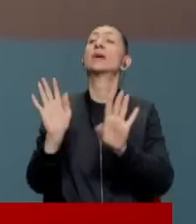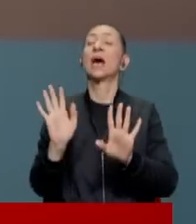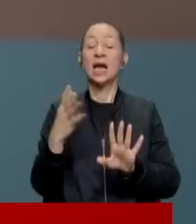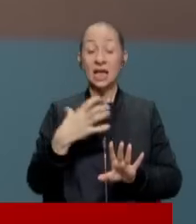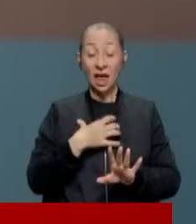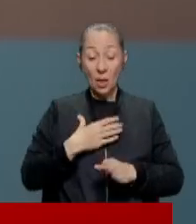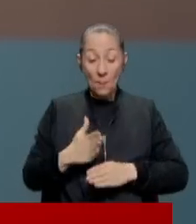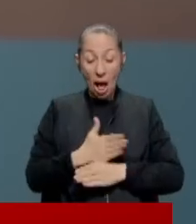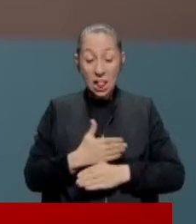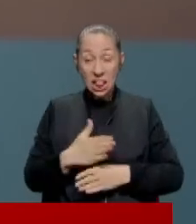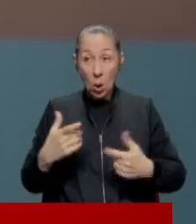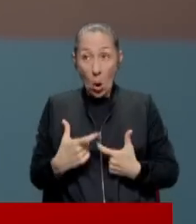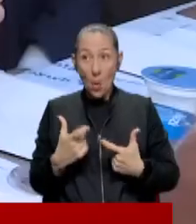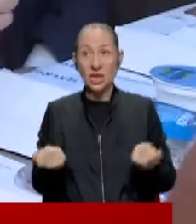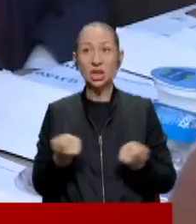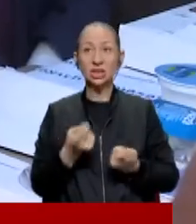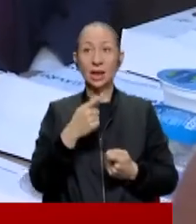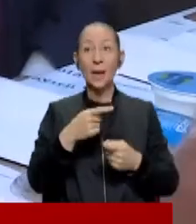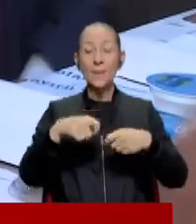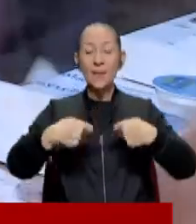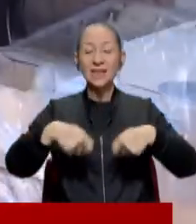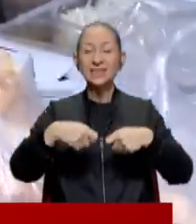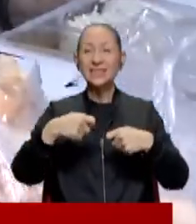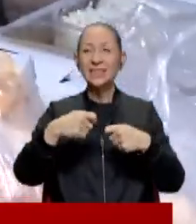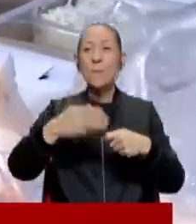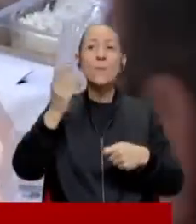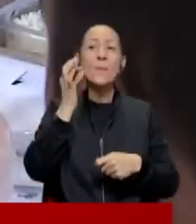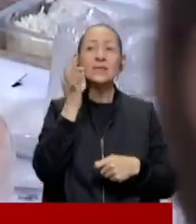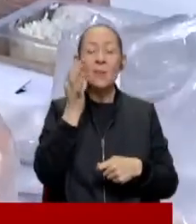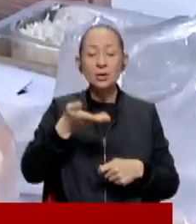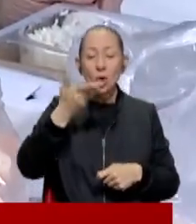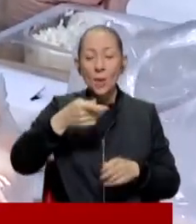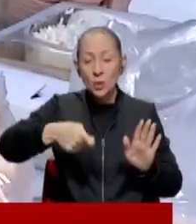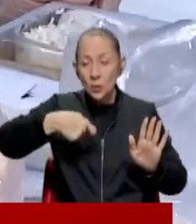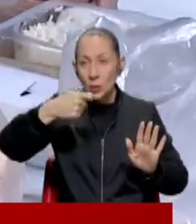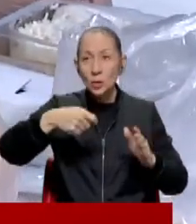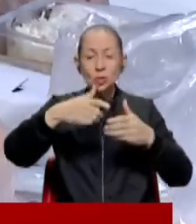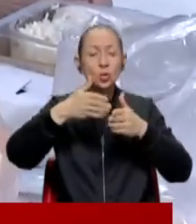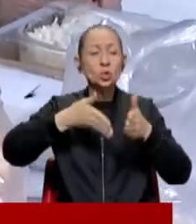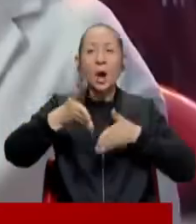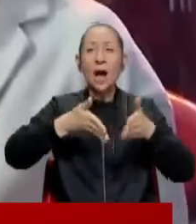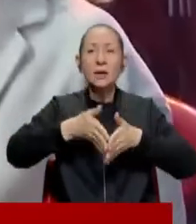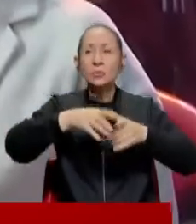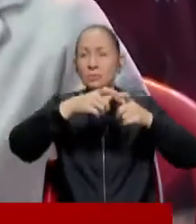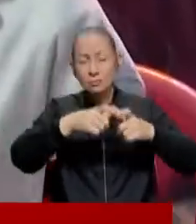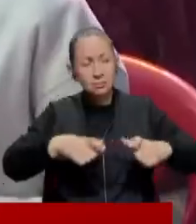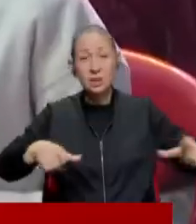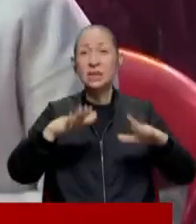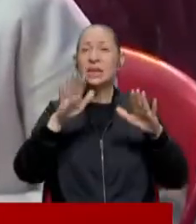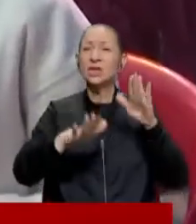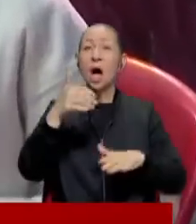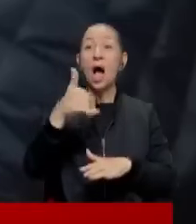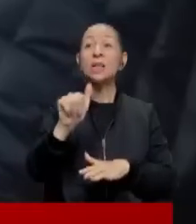kendi mal varlıklarını korumaya çalışırlar plastik kaşıkla mercimek çorbası içerek sokağa kurulan uzun masalarda yaklaşık